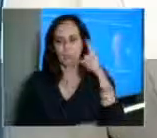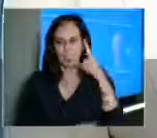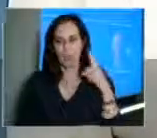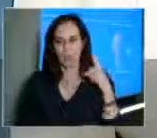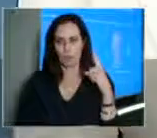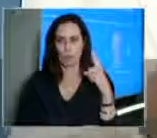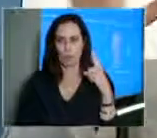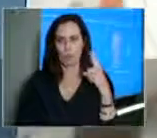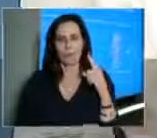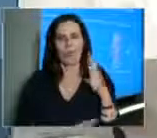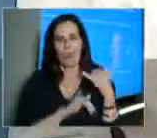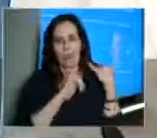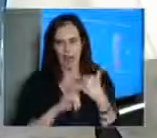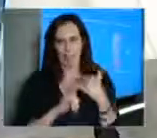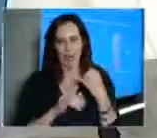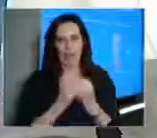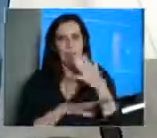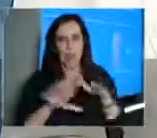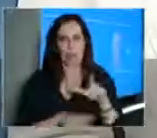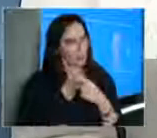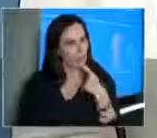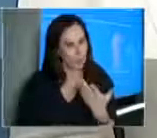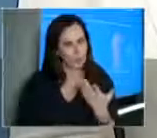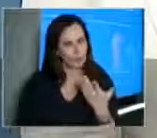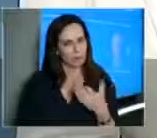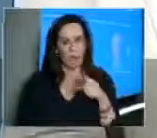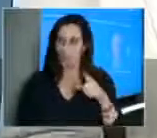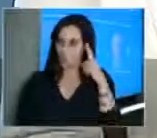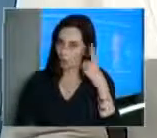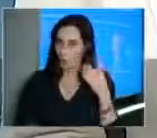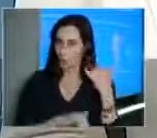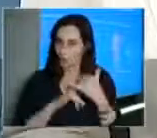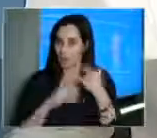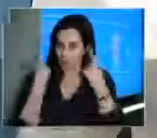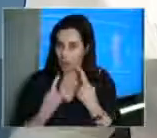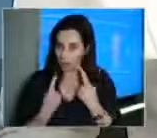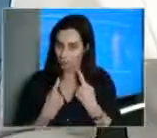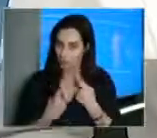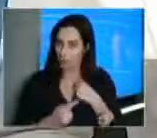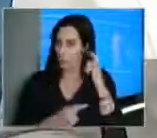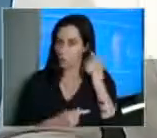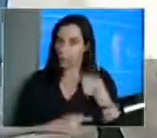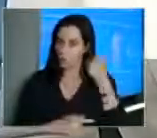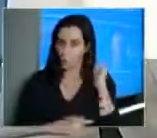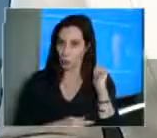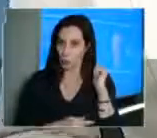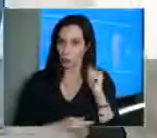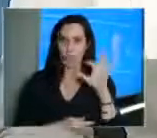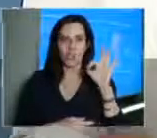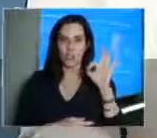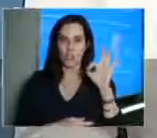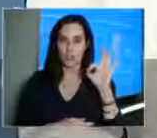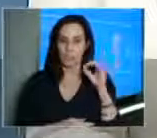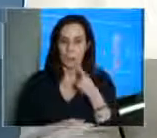איך להביא קואליציה. זה אומר שאתם יודעים להביא את החרדים. אני שומעת אתמול את דרי אומר,